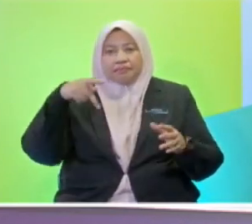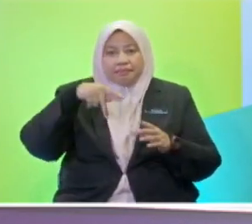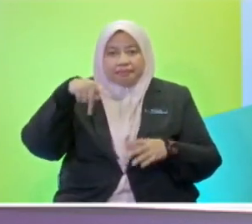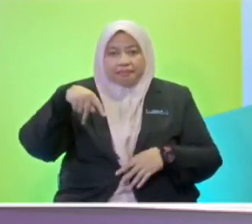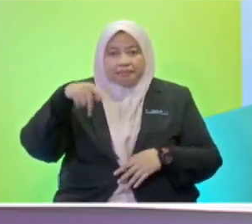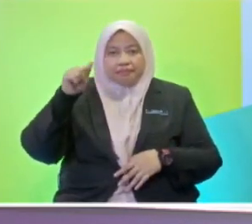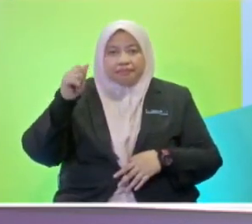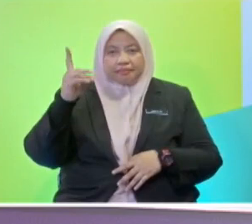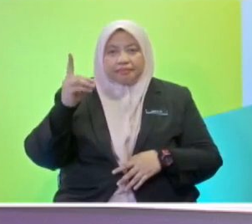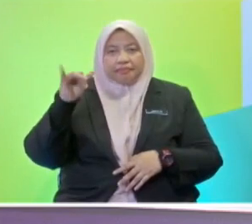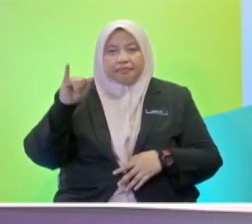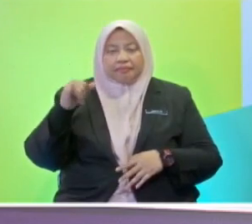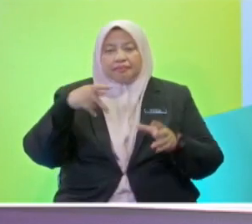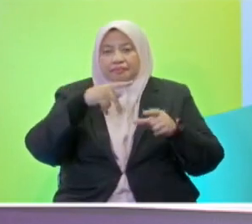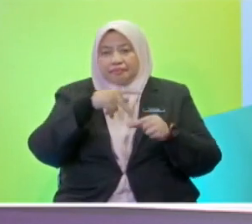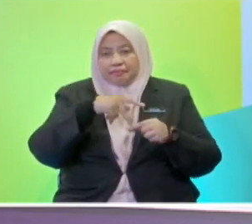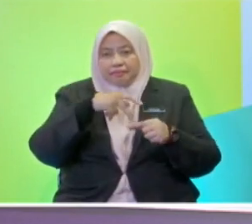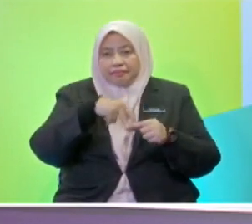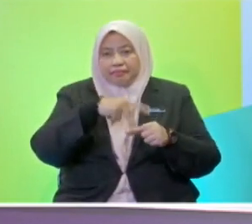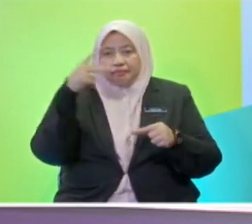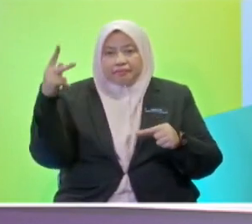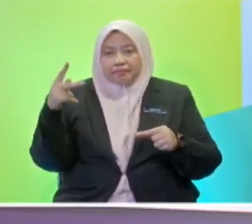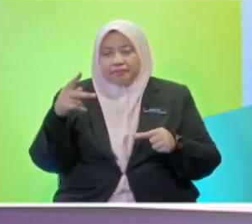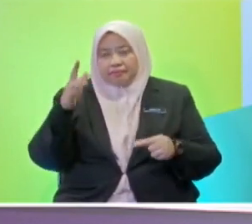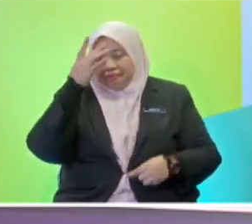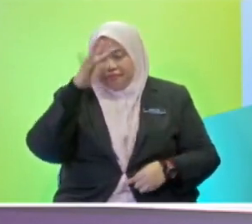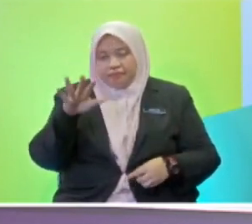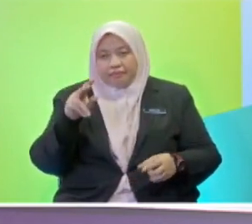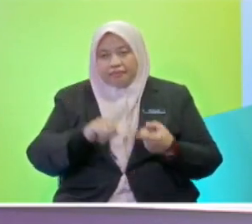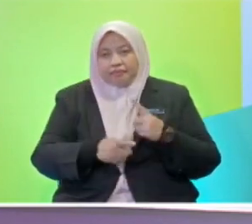ID panjangnya kawan-kawan